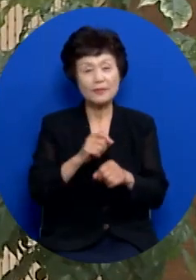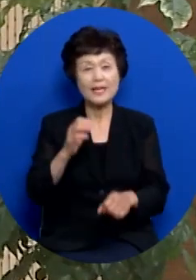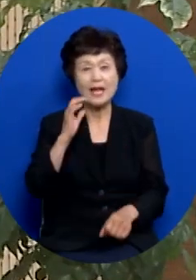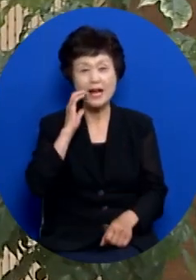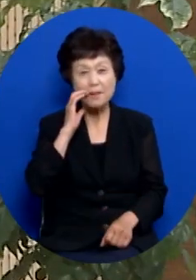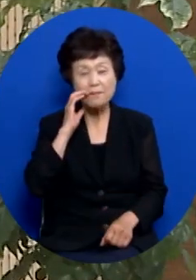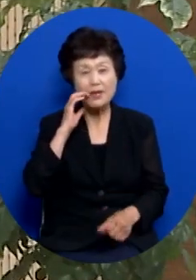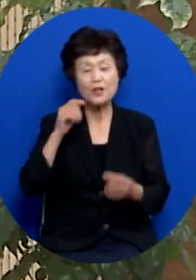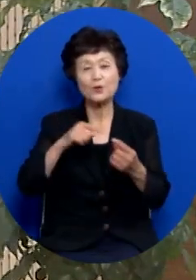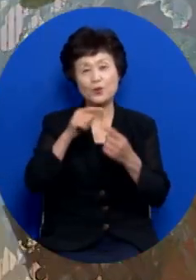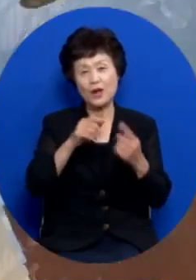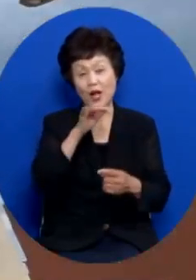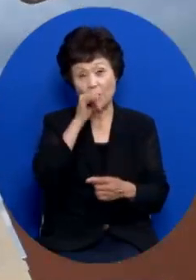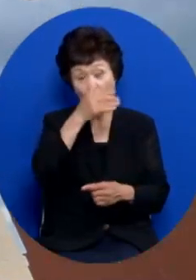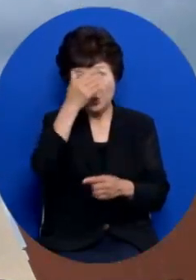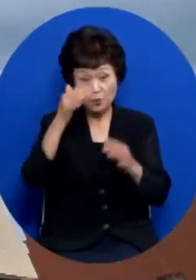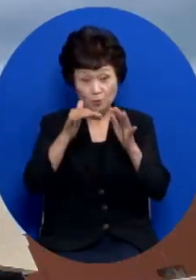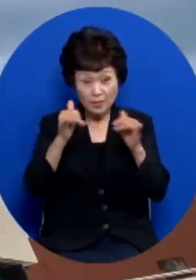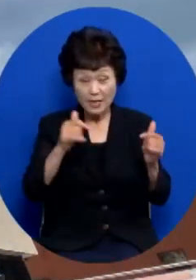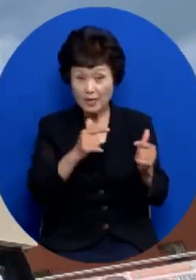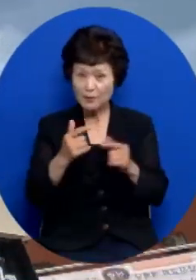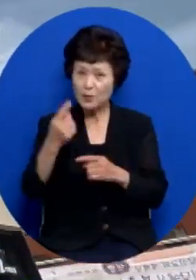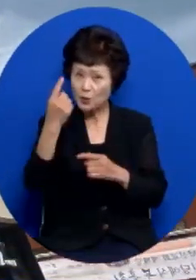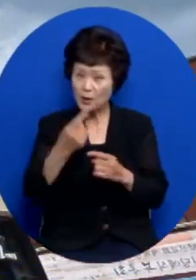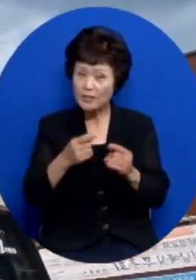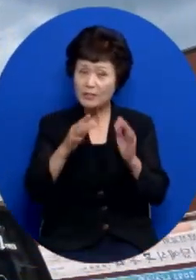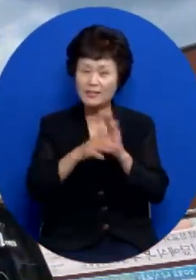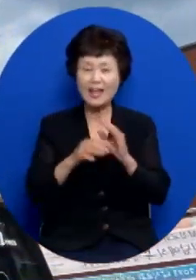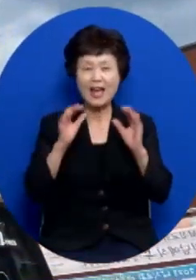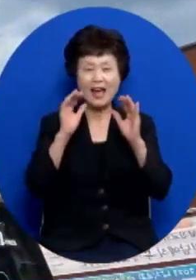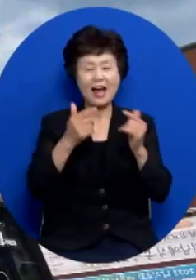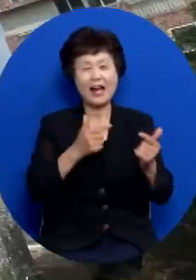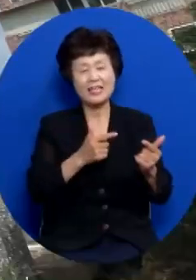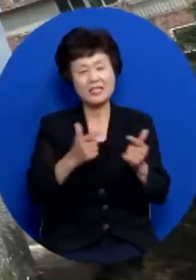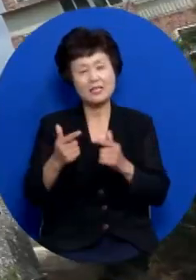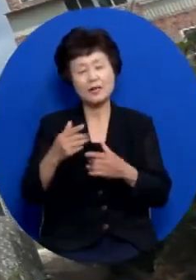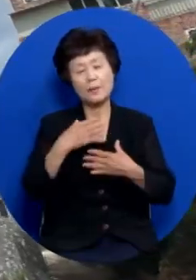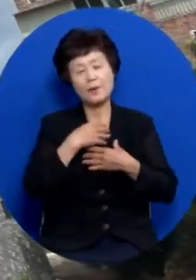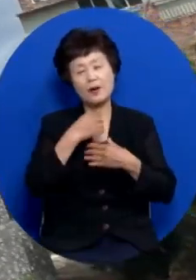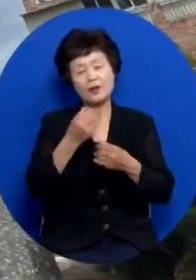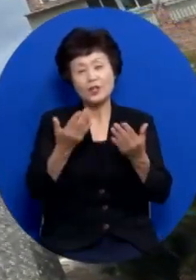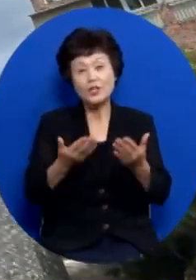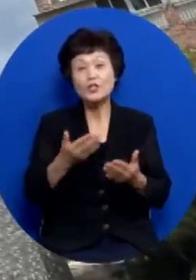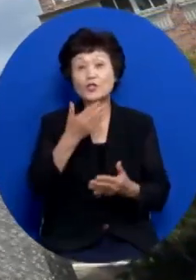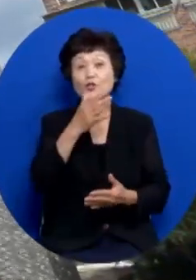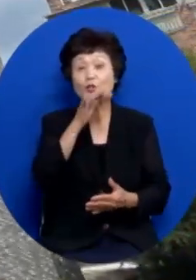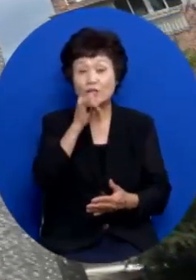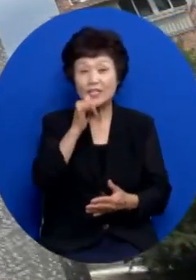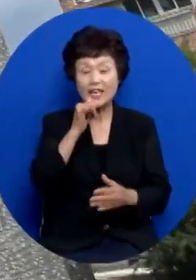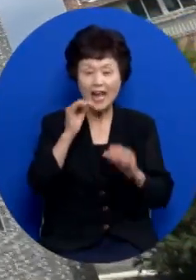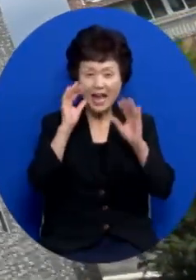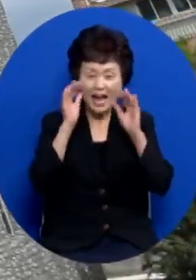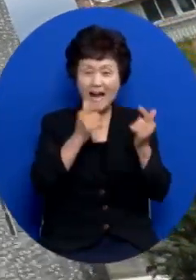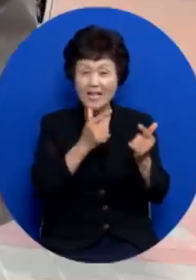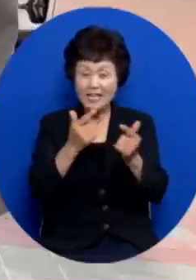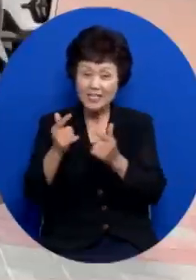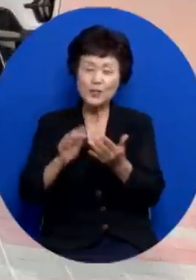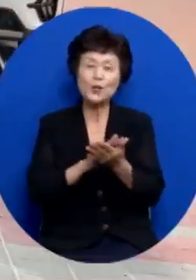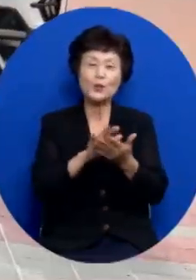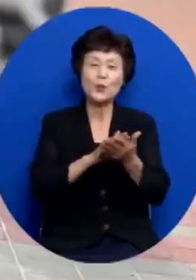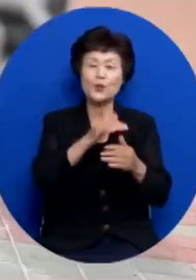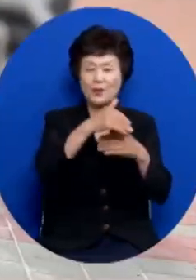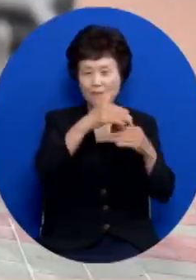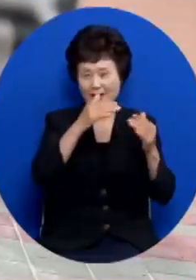지역 젊은 사람이 오면은 아이들이 데려와서 편히 쉴 수 있도록 어린이 영유치부를 놀이시설